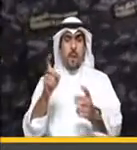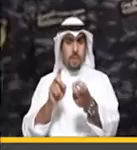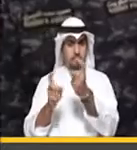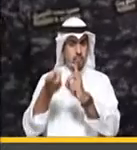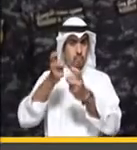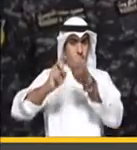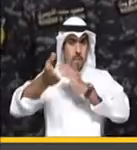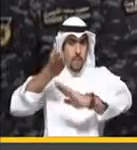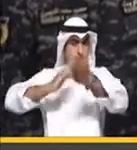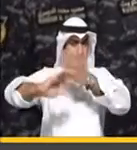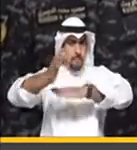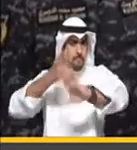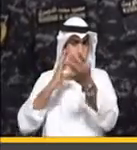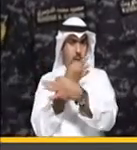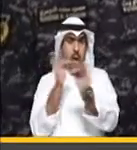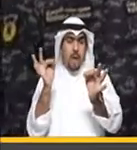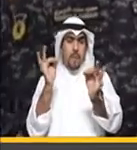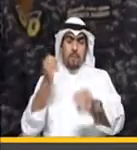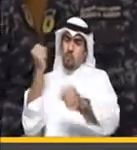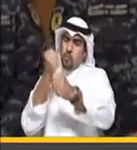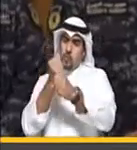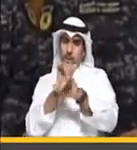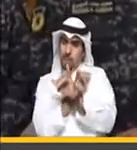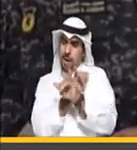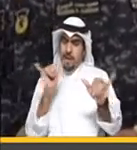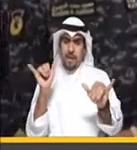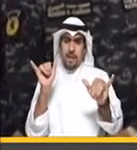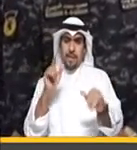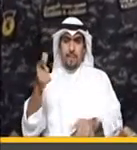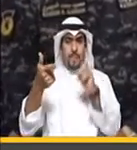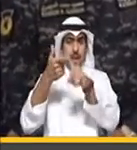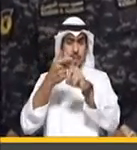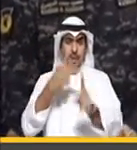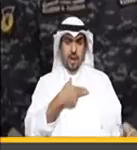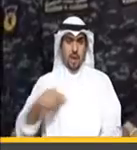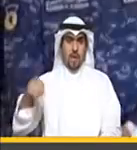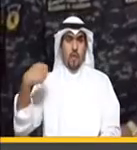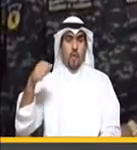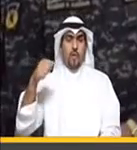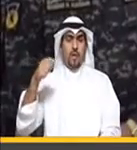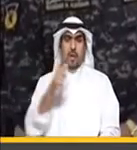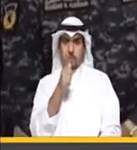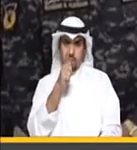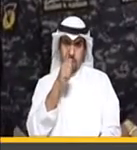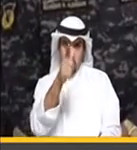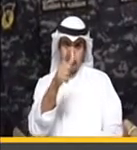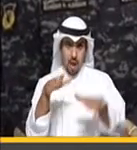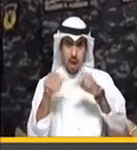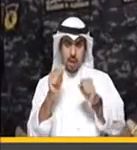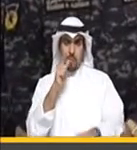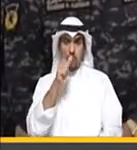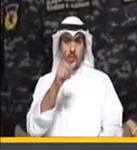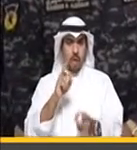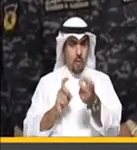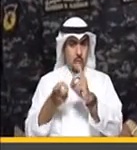الحفل، لكن شغلاتنا بس فريق سليمان واللي هو محمود وكذا قالوا لي الحلو في البطولة